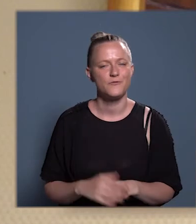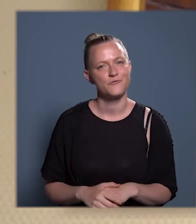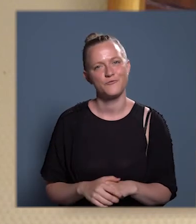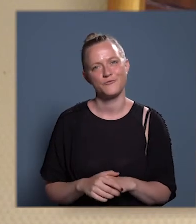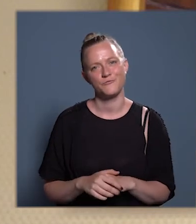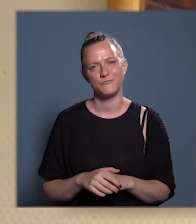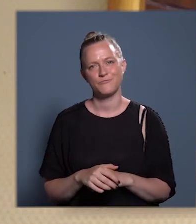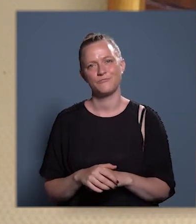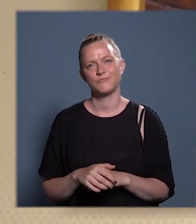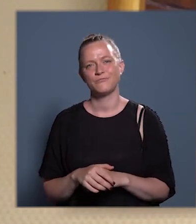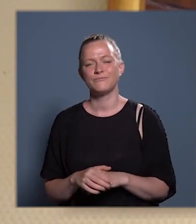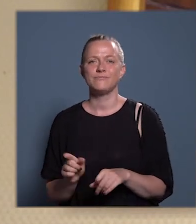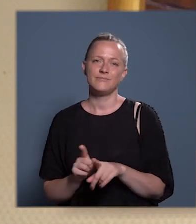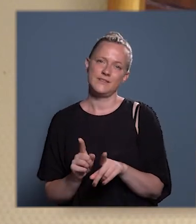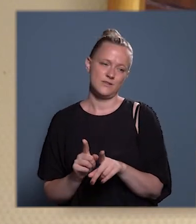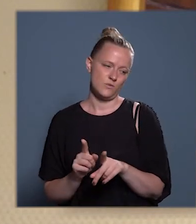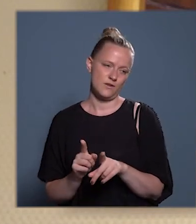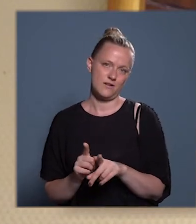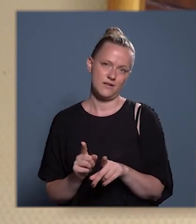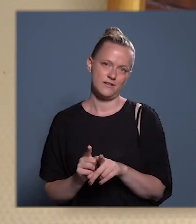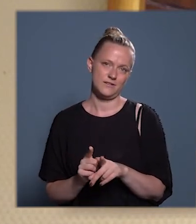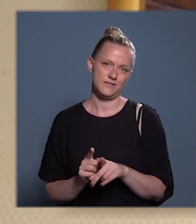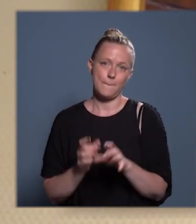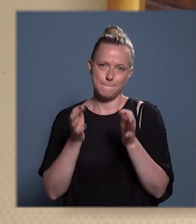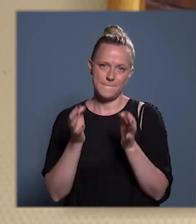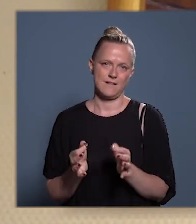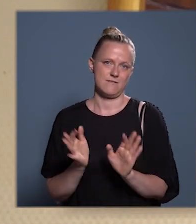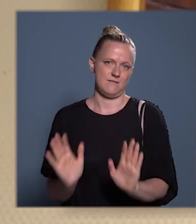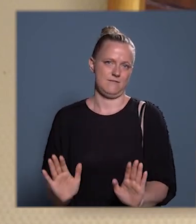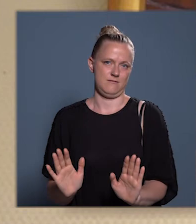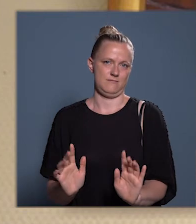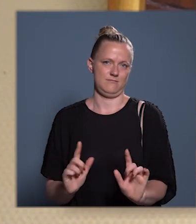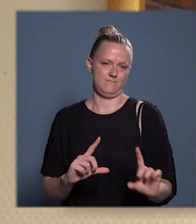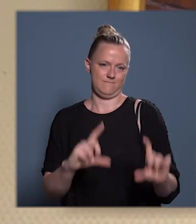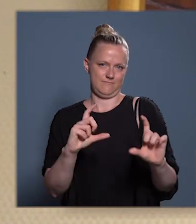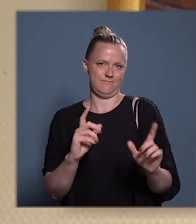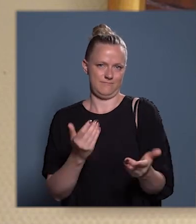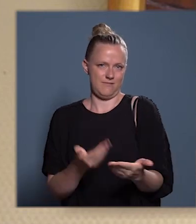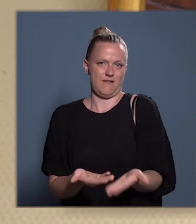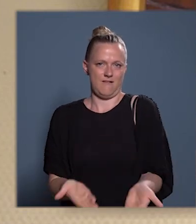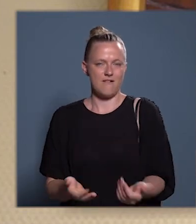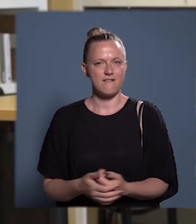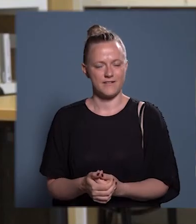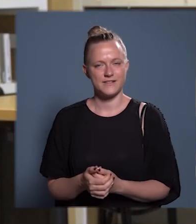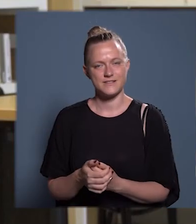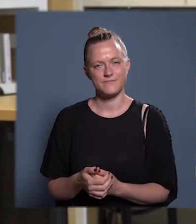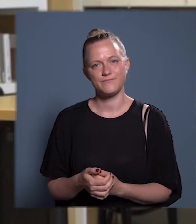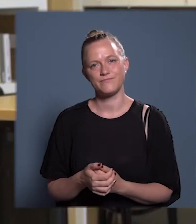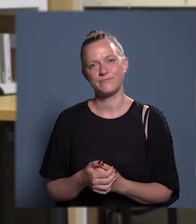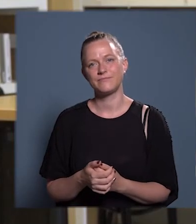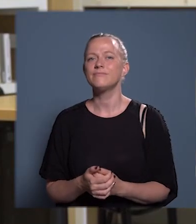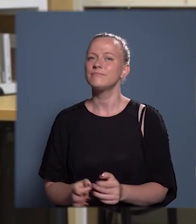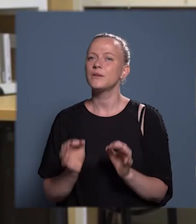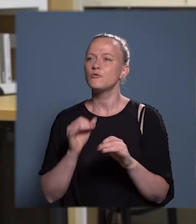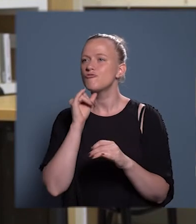Átteszem, ez a pillanat, ez a nincs. Fotózás. Igen, az, hogy kimondottan nincs